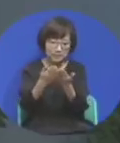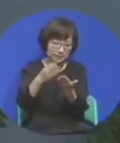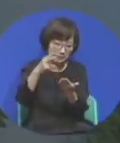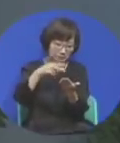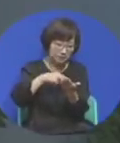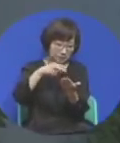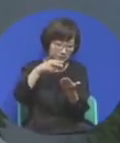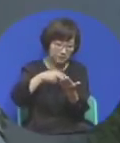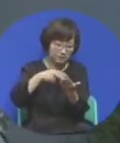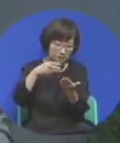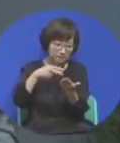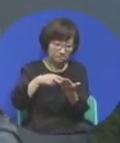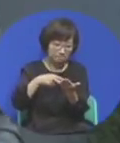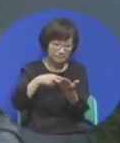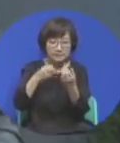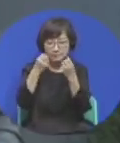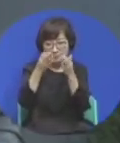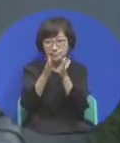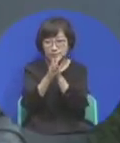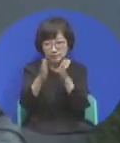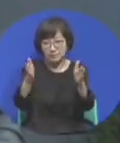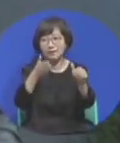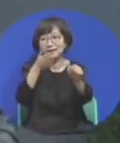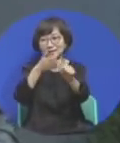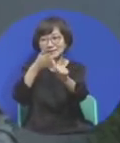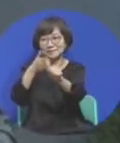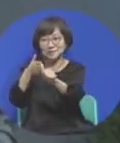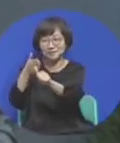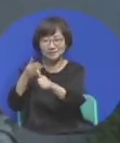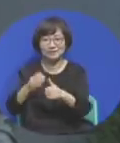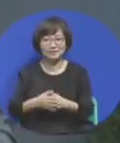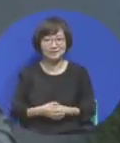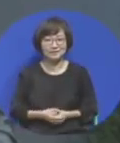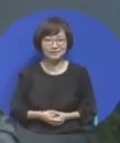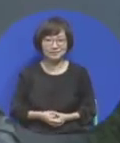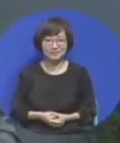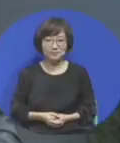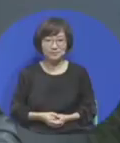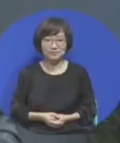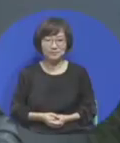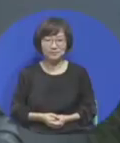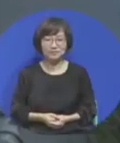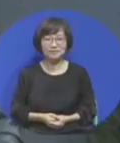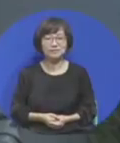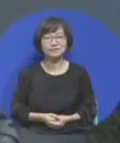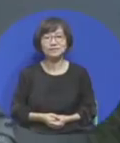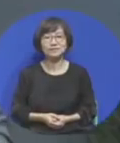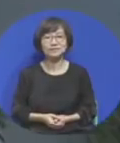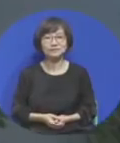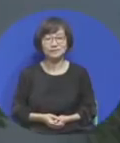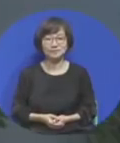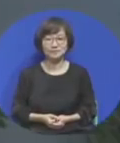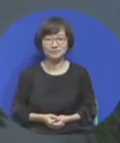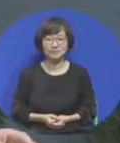think deeply about this. Don't try to learn from other people. Hold on to God's word and learn from it. 저는 어떻게 끝냈는가